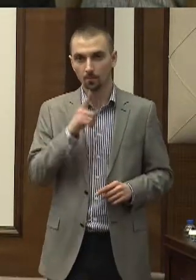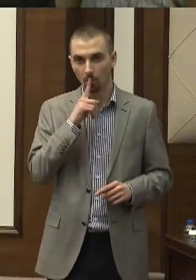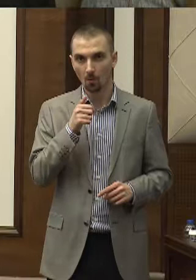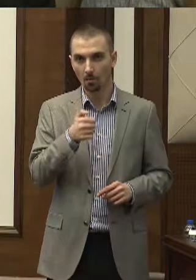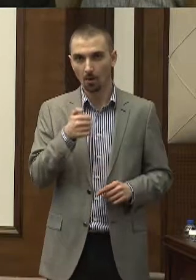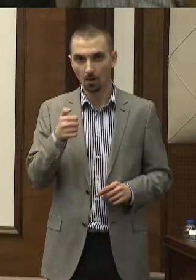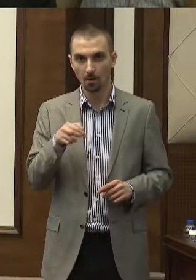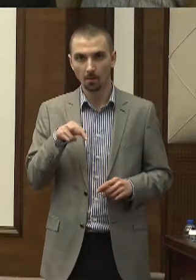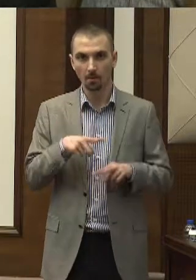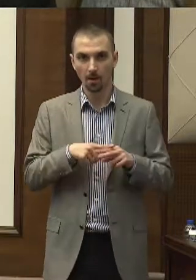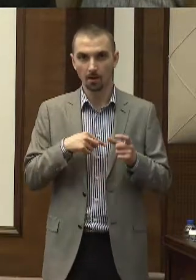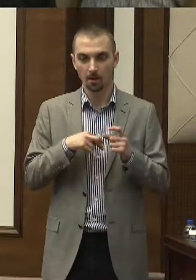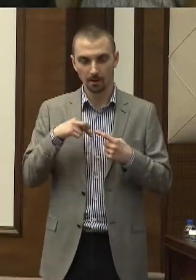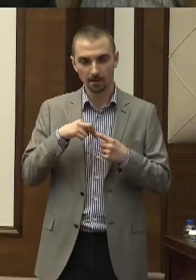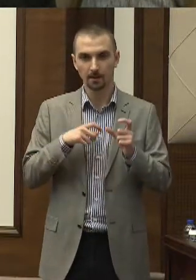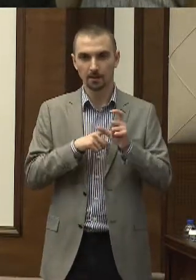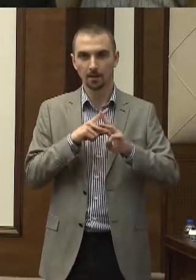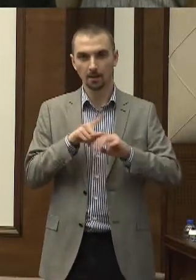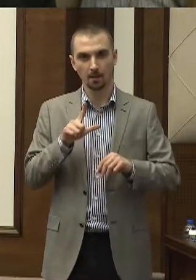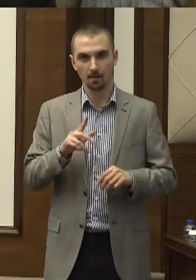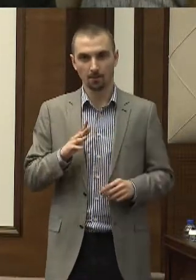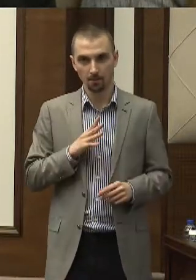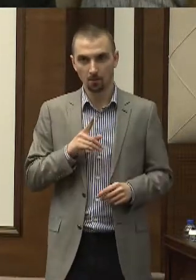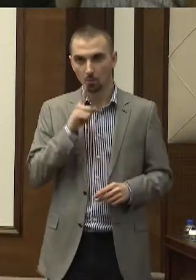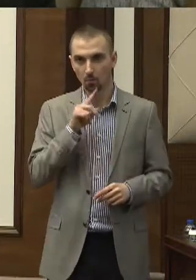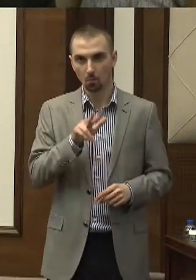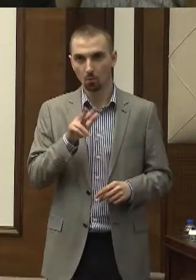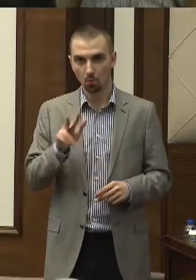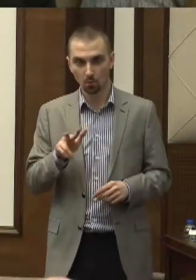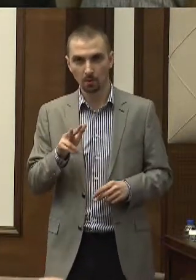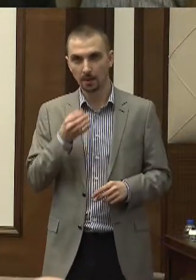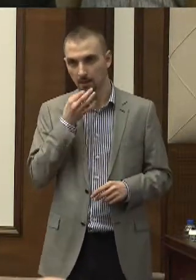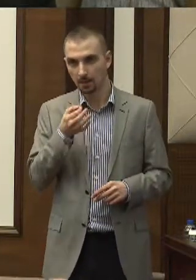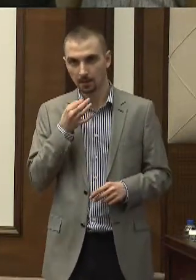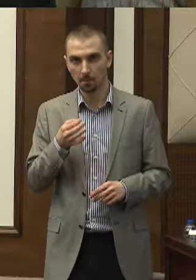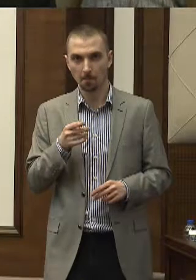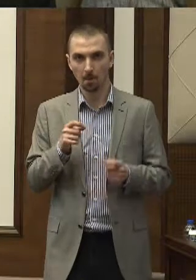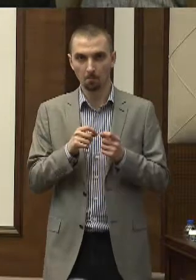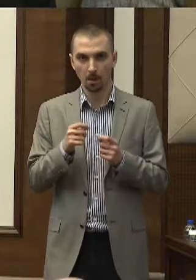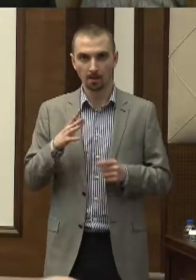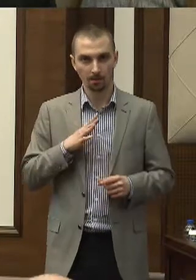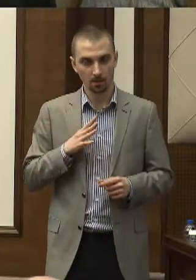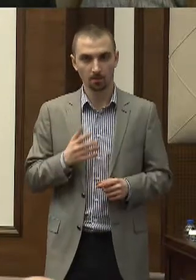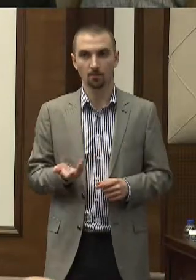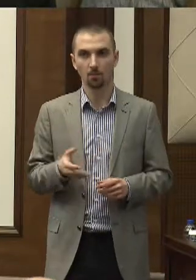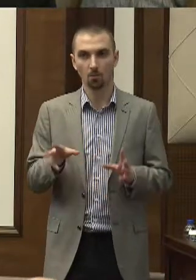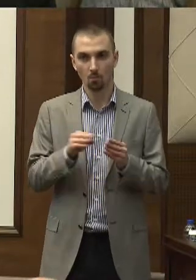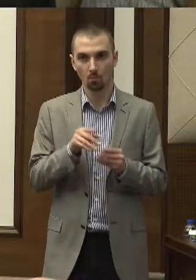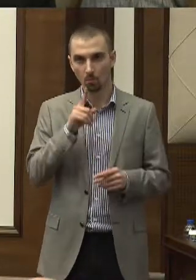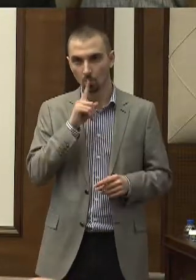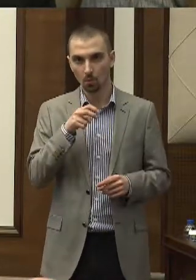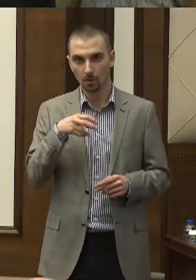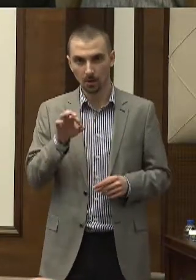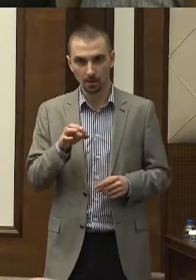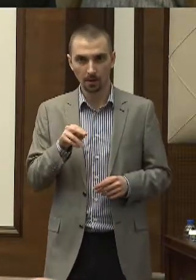166 adet parsel giriyor bu bölgenin içerisine. 133 adedi yapı kullanım izin belgesi almış. Bu da toplamda %80'e